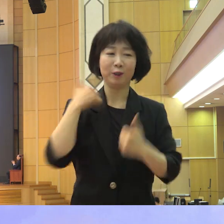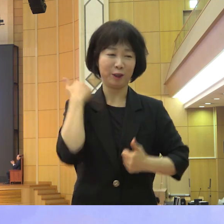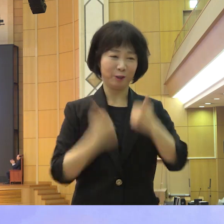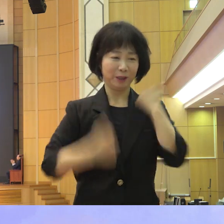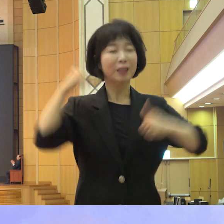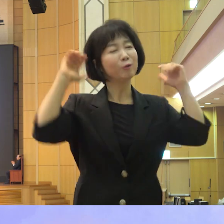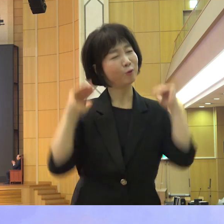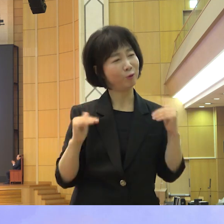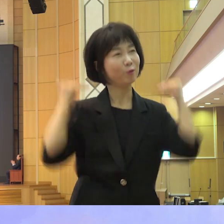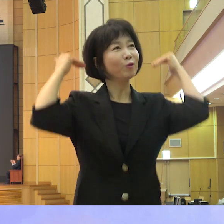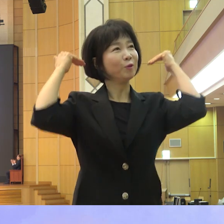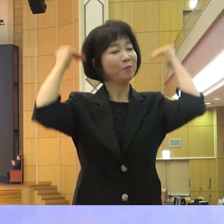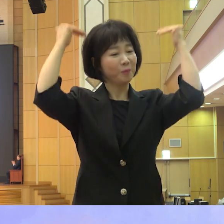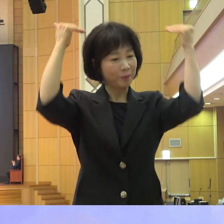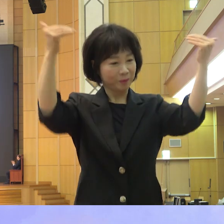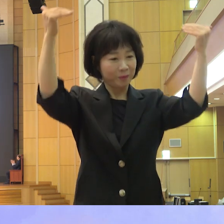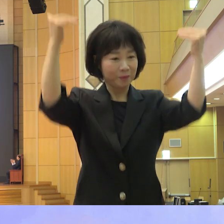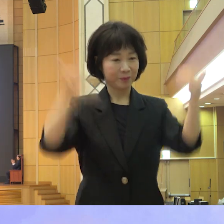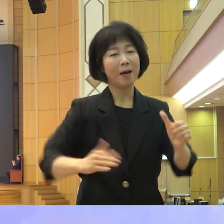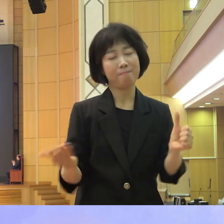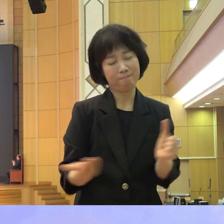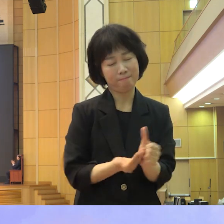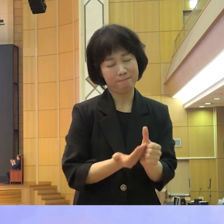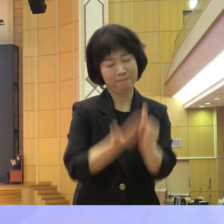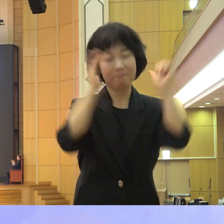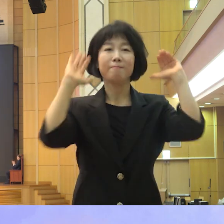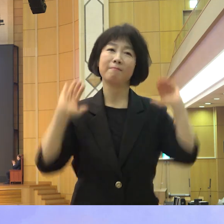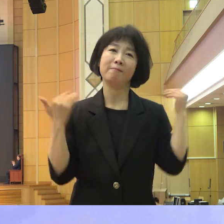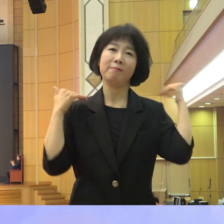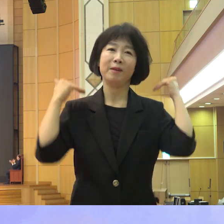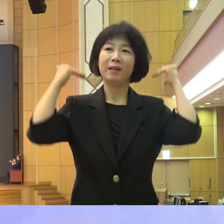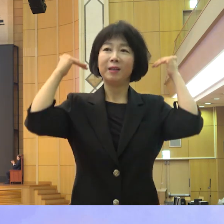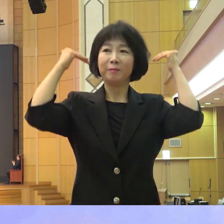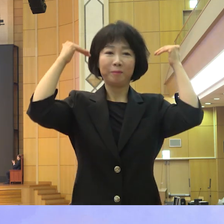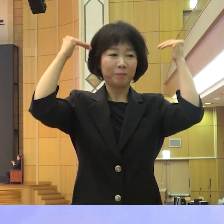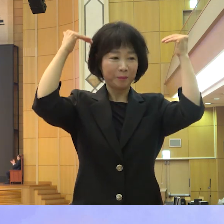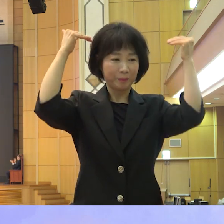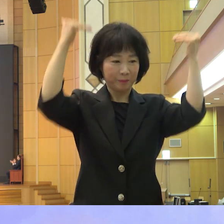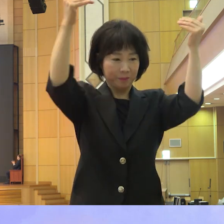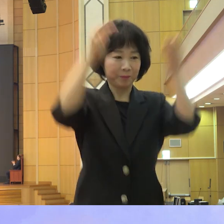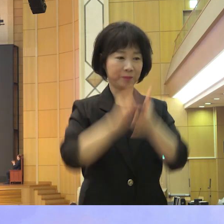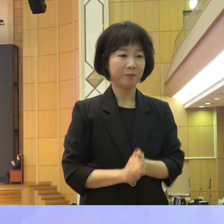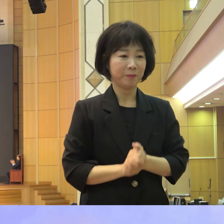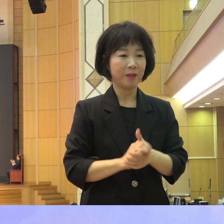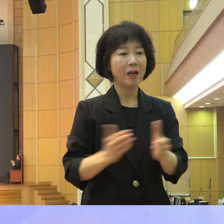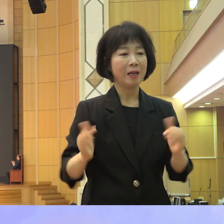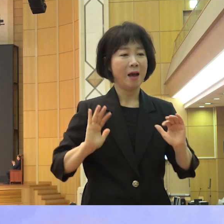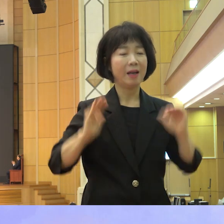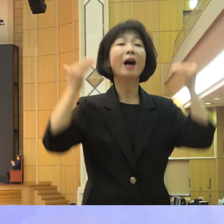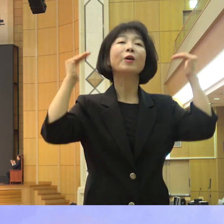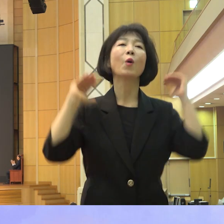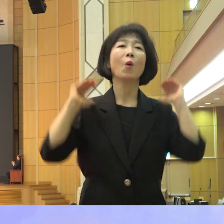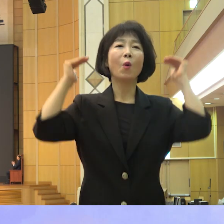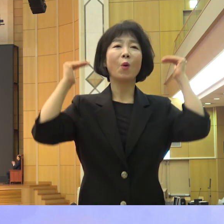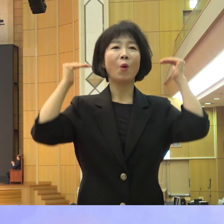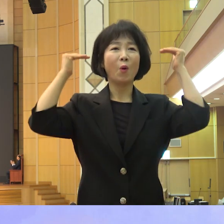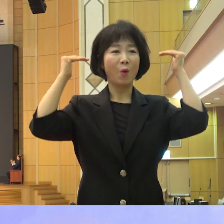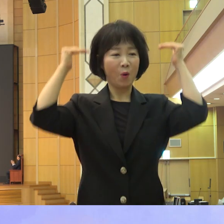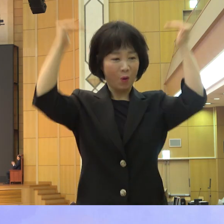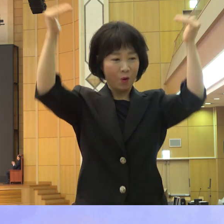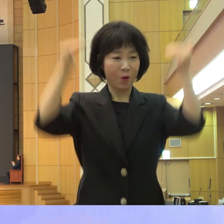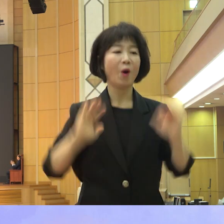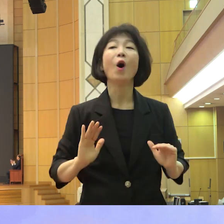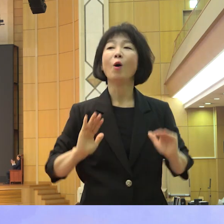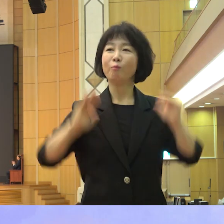쑥쑥 기쁨이 쑥쑥 무럭무럭 자라나 무럭무럭 무럭무럭 자라나요.